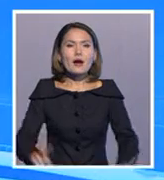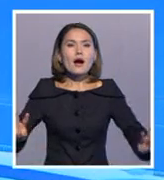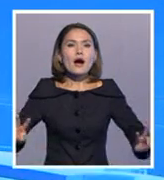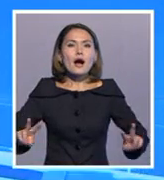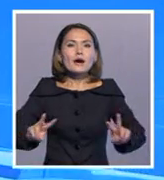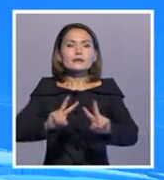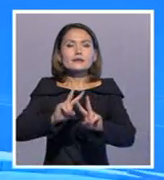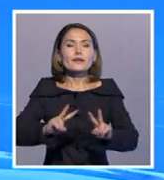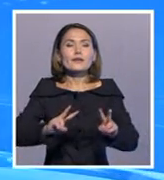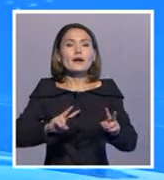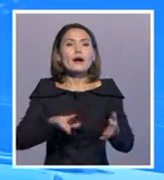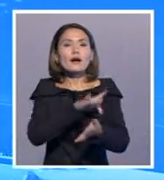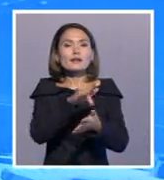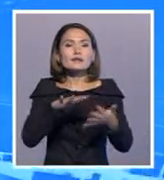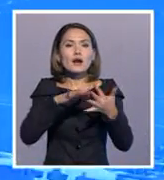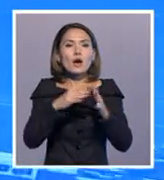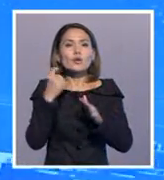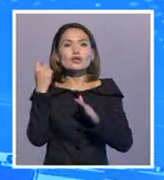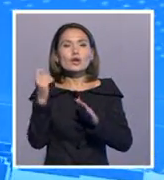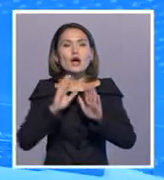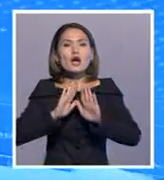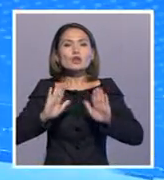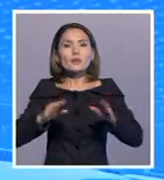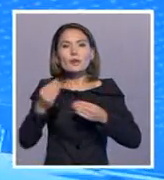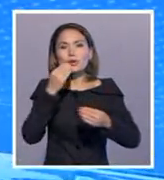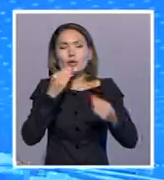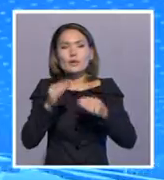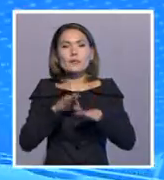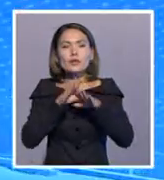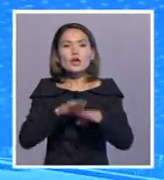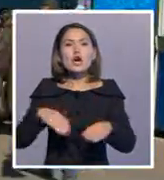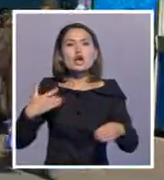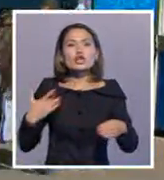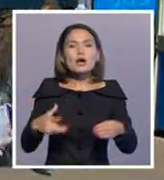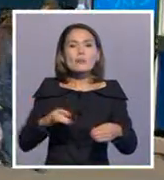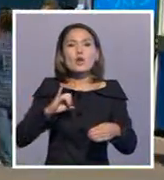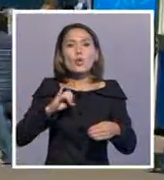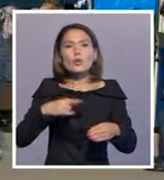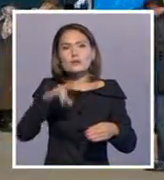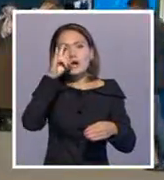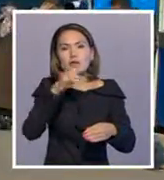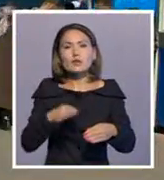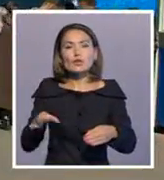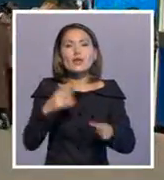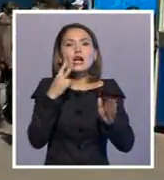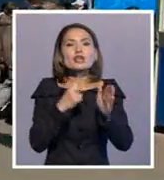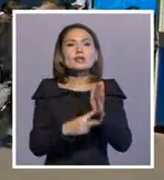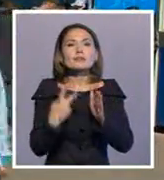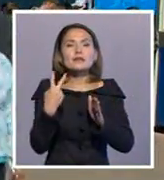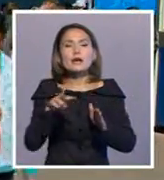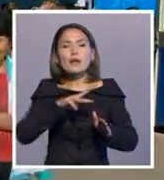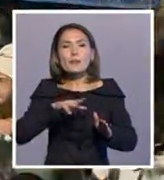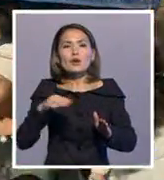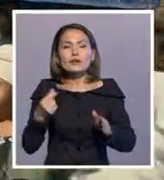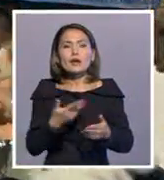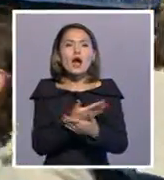Астанада ауыл шаруашылығы жәрмеңкесі жалғасуда. Бұл жолы елордалықтарға Жамбыл және оңтүстік Қазақстан облыстары 72 миллион теңгенің өнімін, яғни